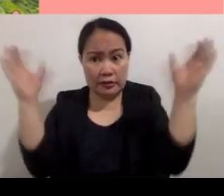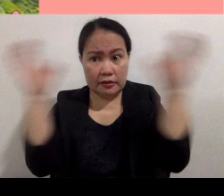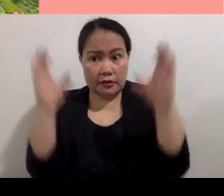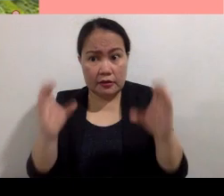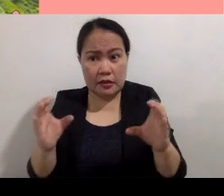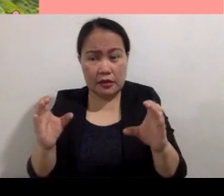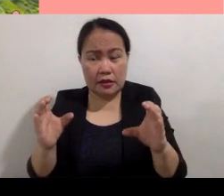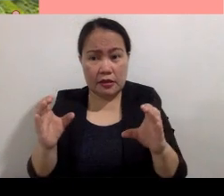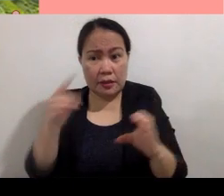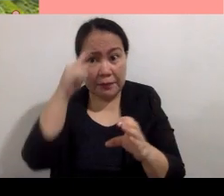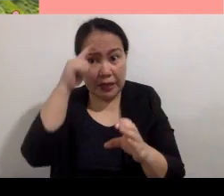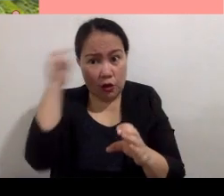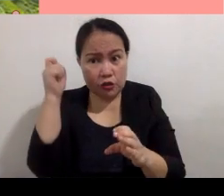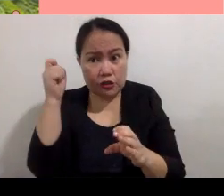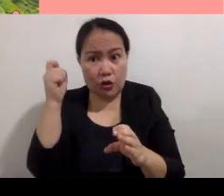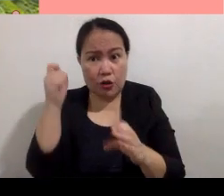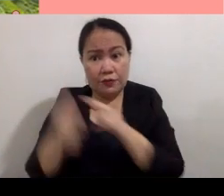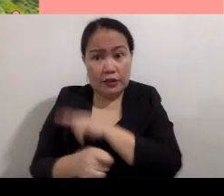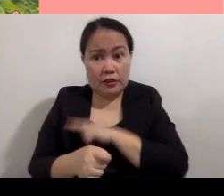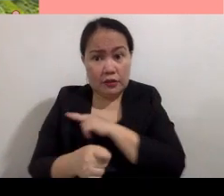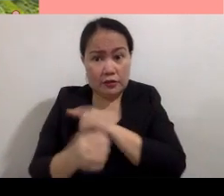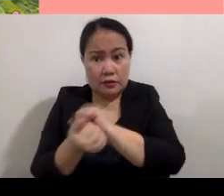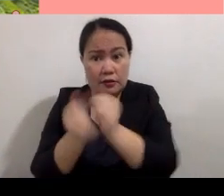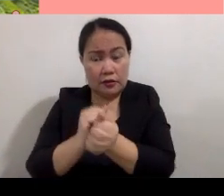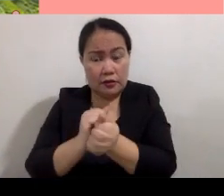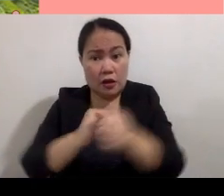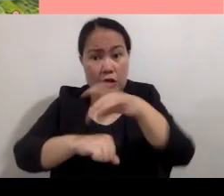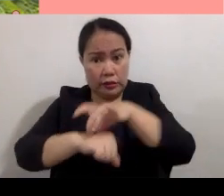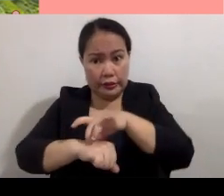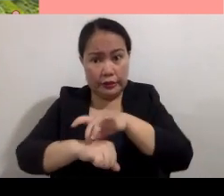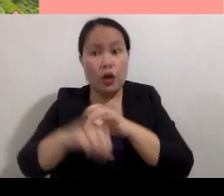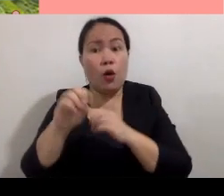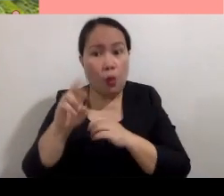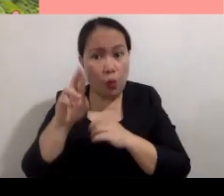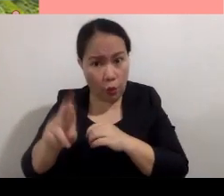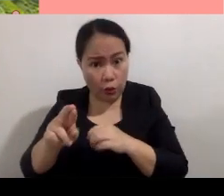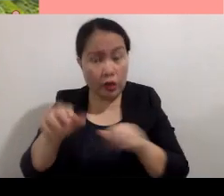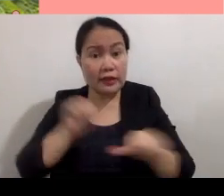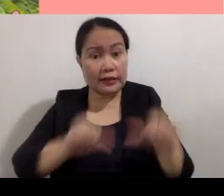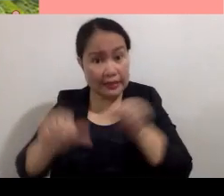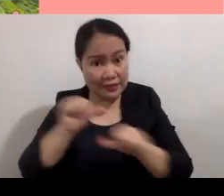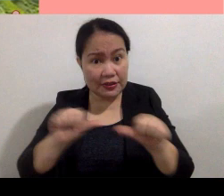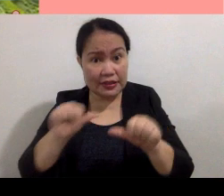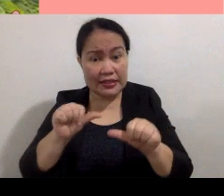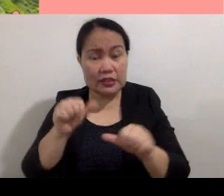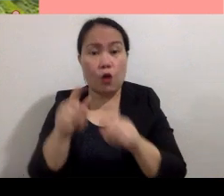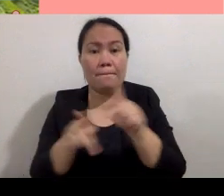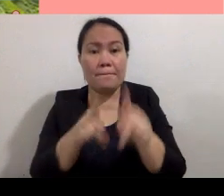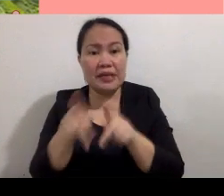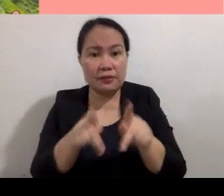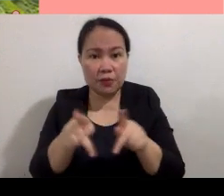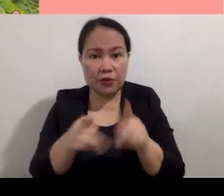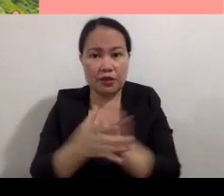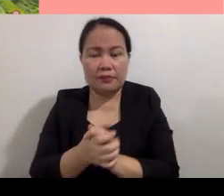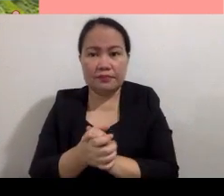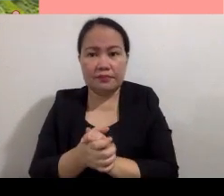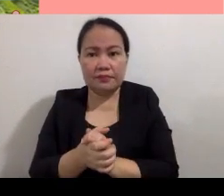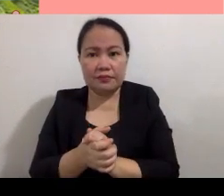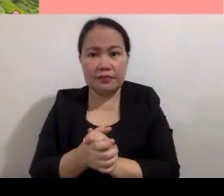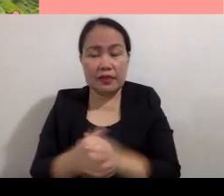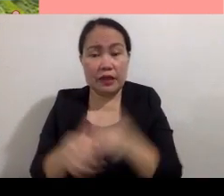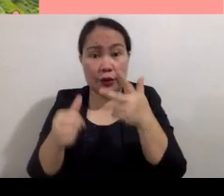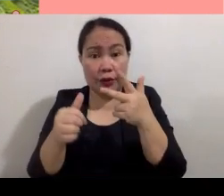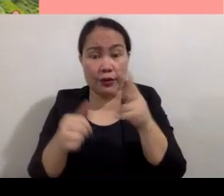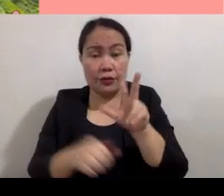pandaigdigan o regional na klima na maaaring dulot ng likas na pagbabago sa daigdig o ng mga gawain ng